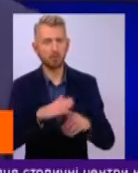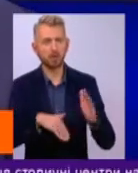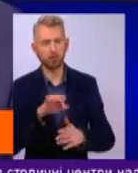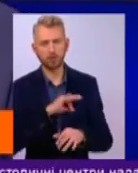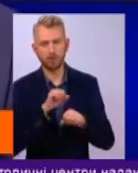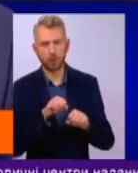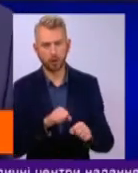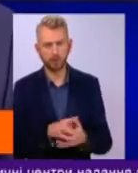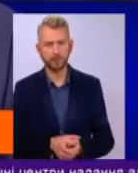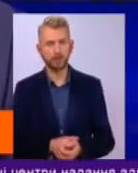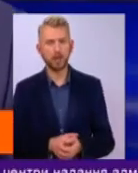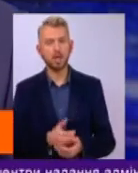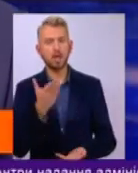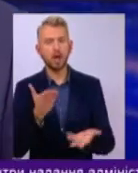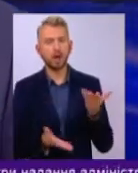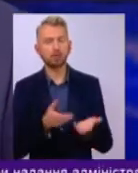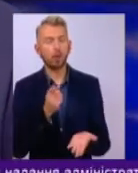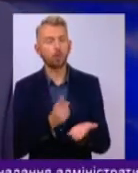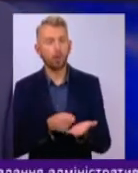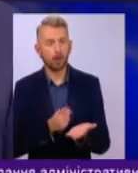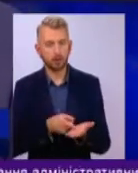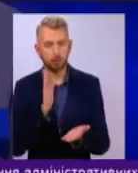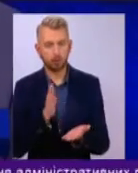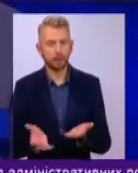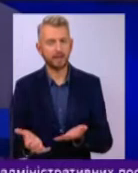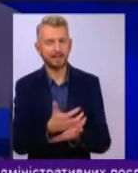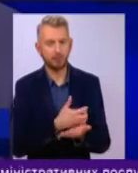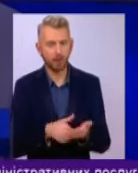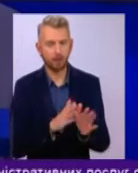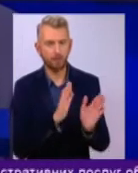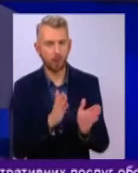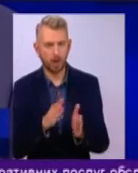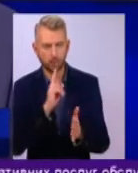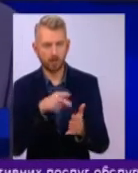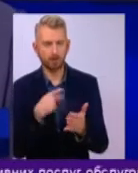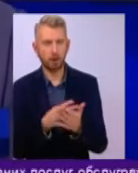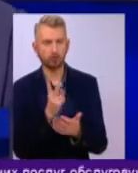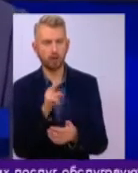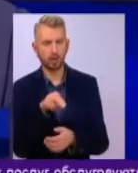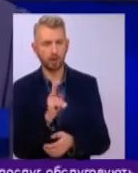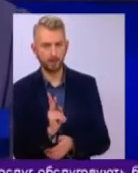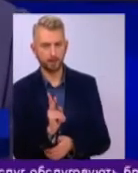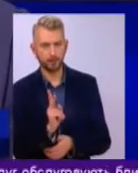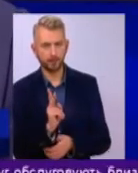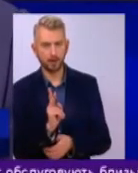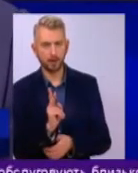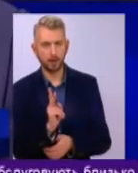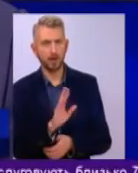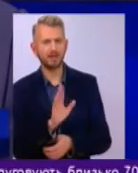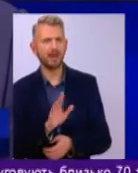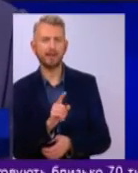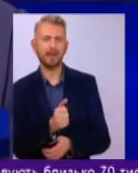адвокат. Якщо докази будуть зібрані в порядку, передбаченому КПК, не за